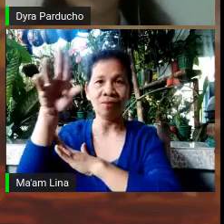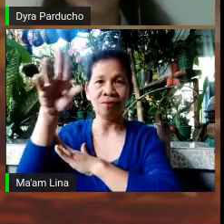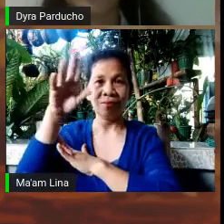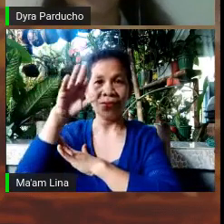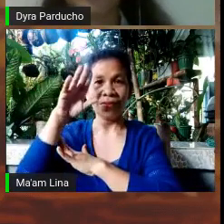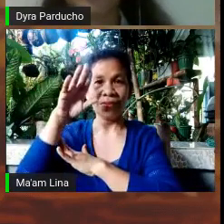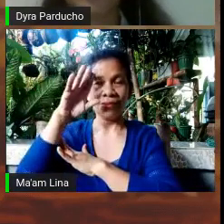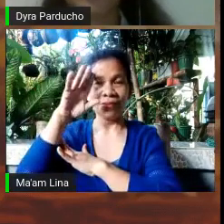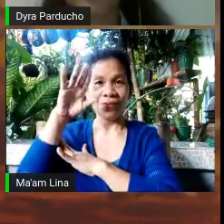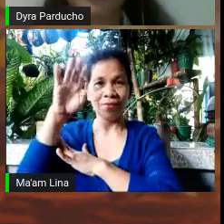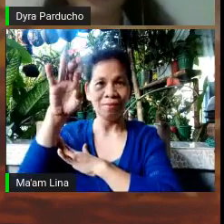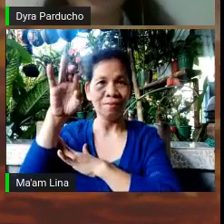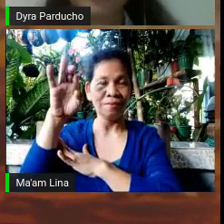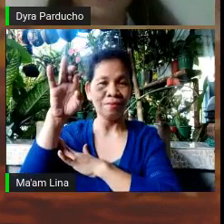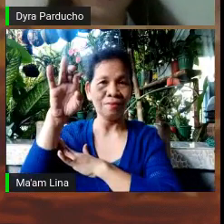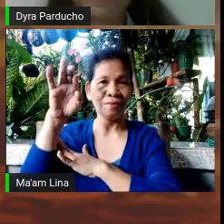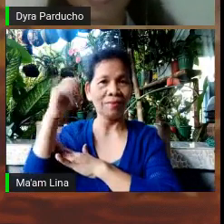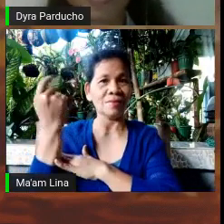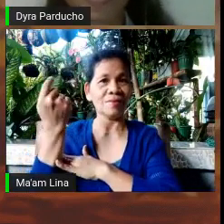Siya rin po yung